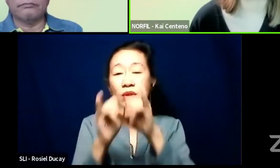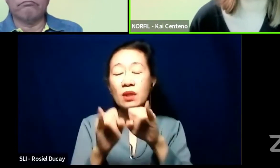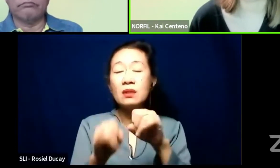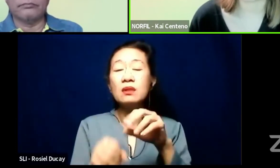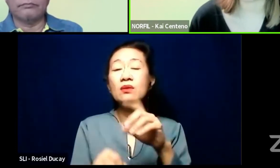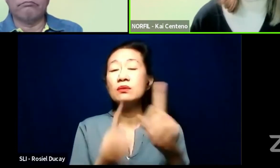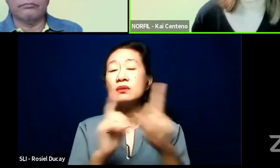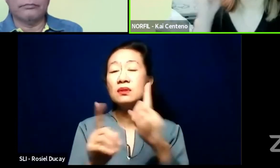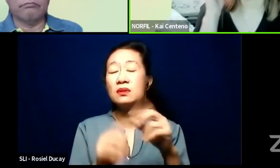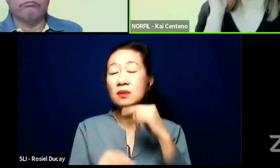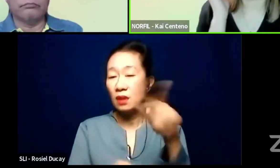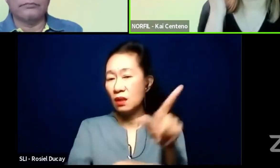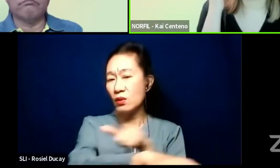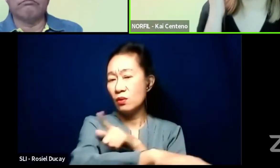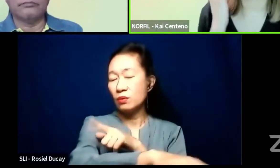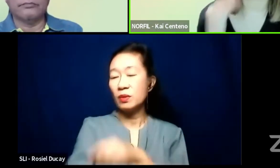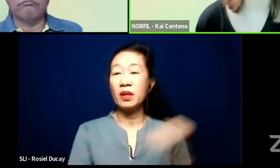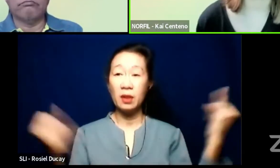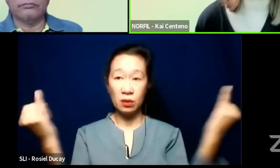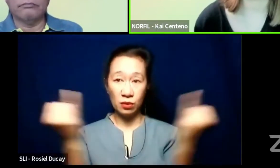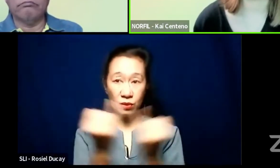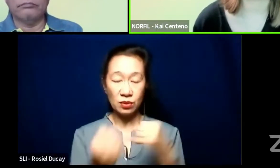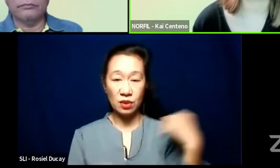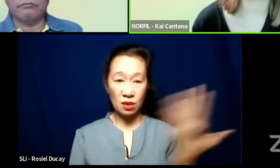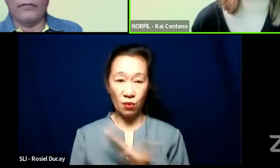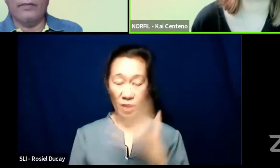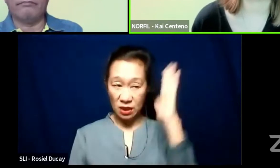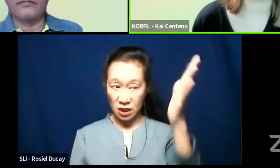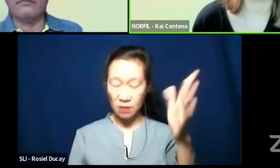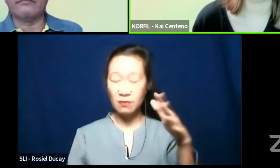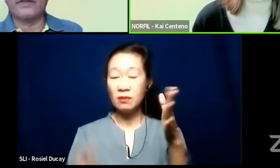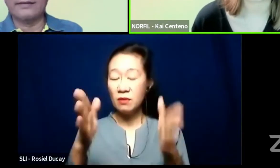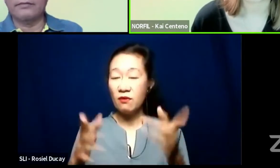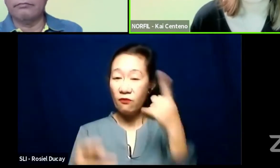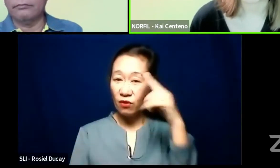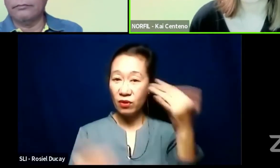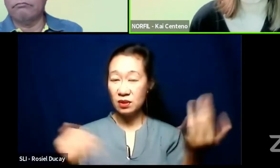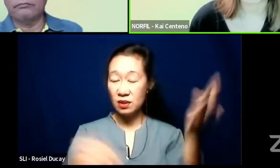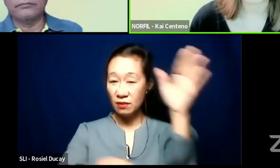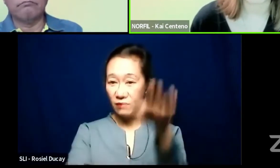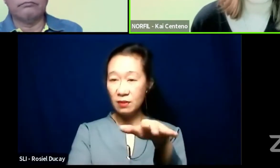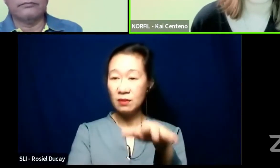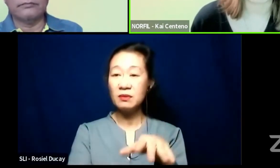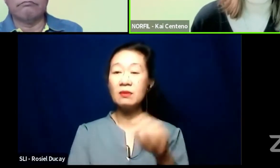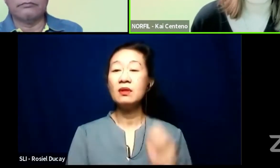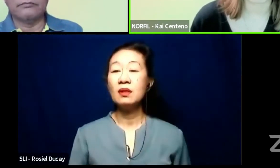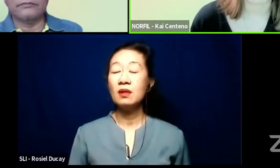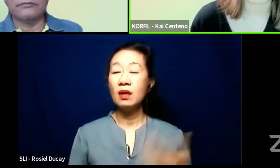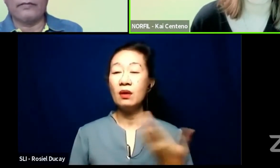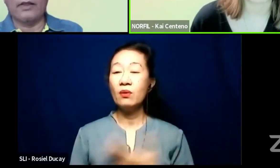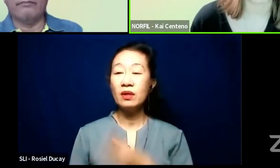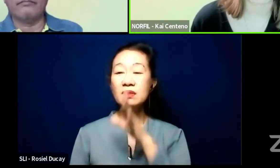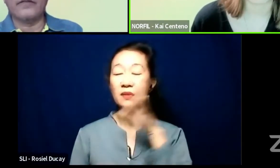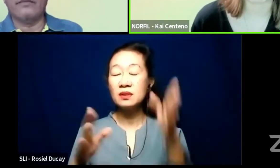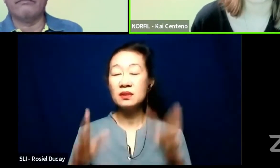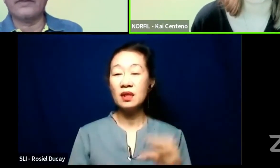po patatagalin. I will introduce our speaker for this afternoon. Our speaker is Mrs.